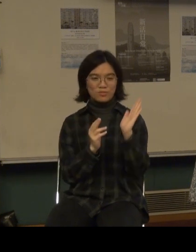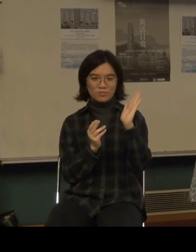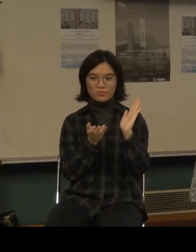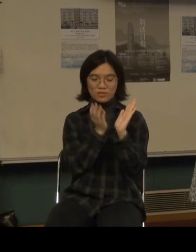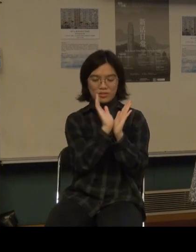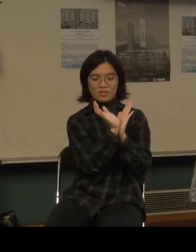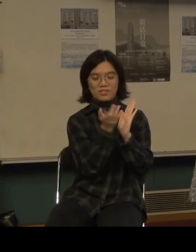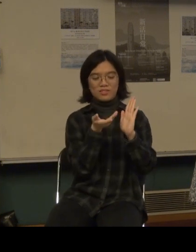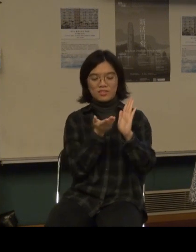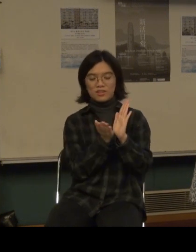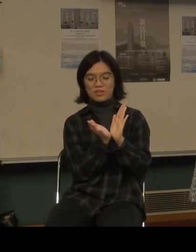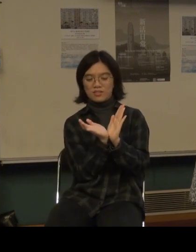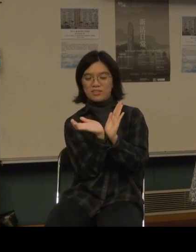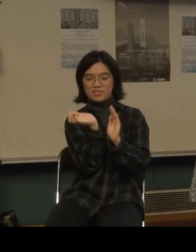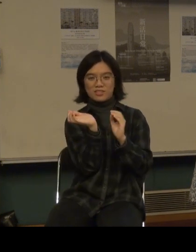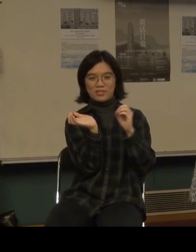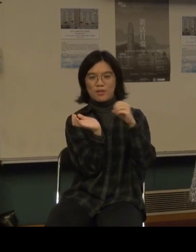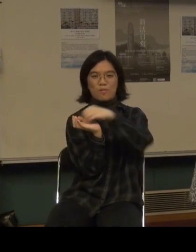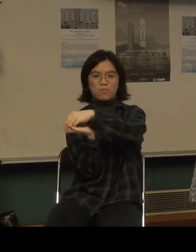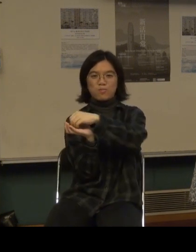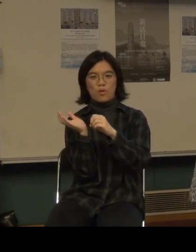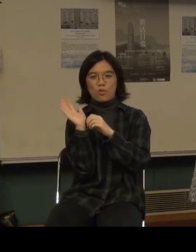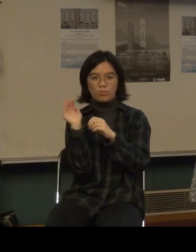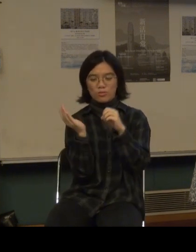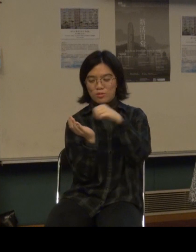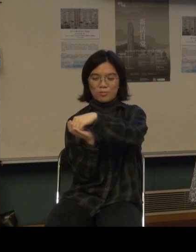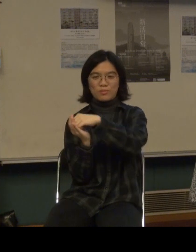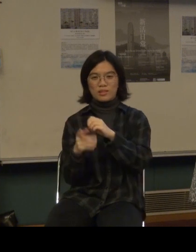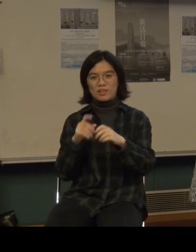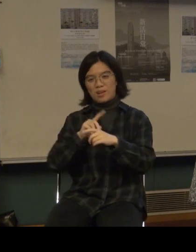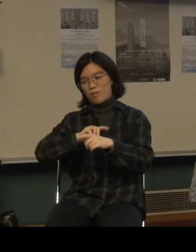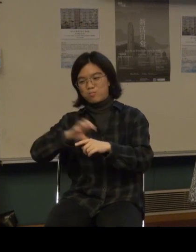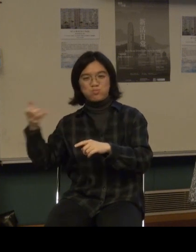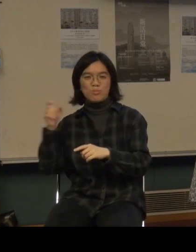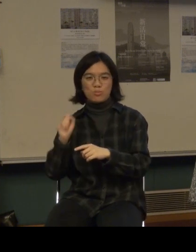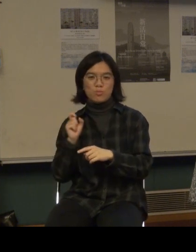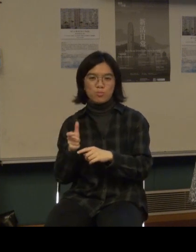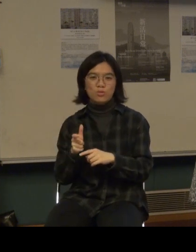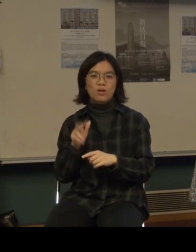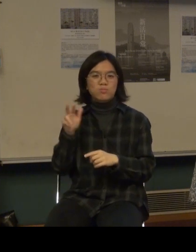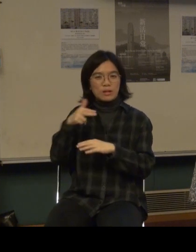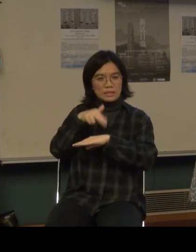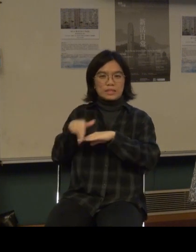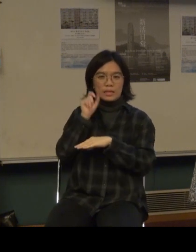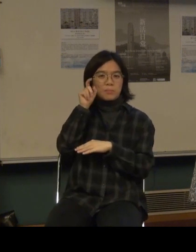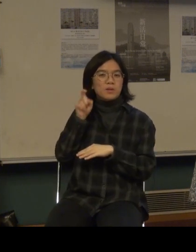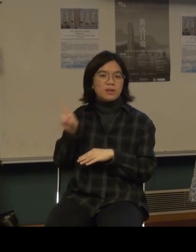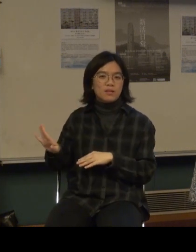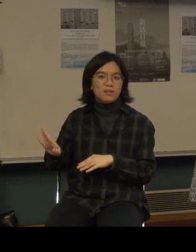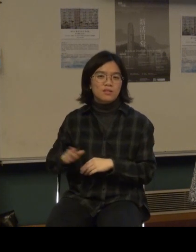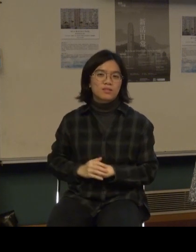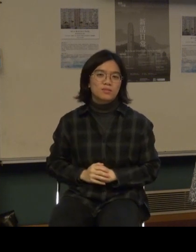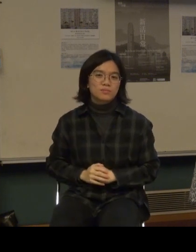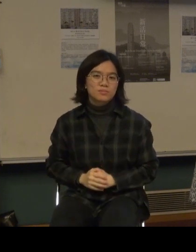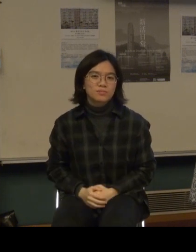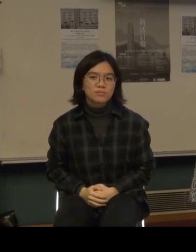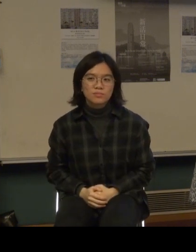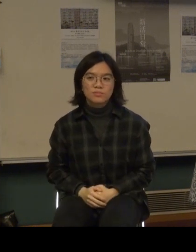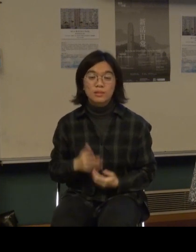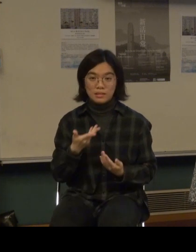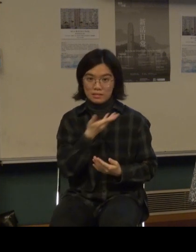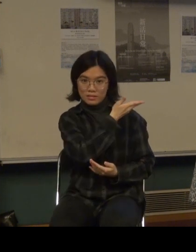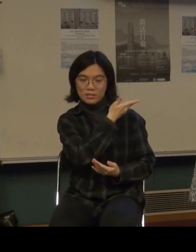咧，去擋翻住係嗰啲生果嘅嚇。咁 你會見到啊，呢個就係嗰陣時嘅菜檔嚇嗰啲